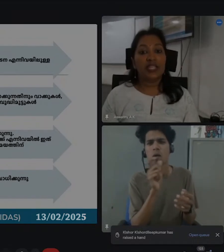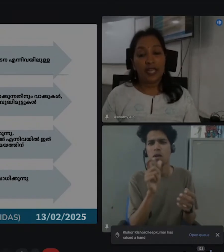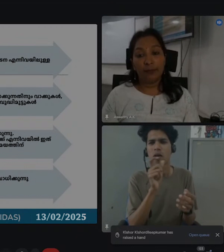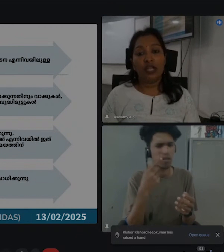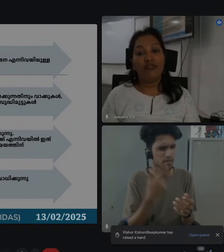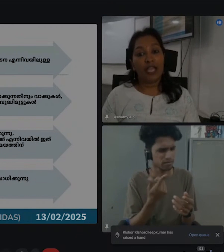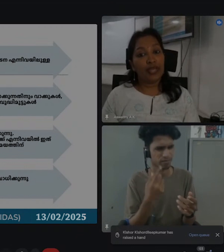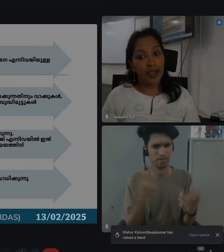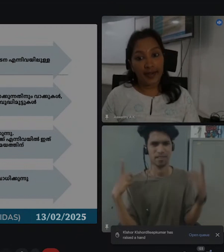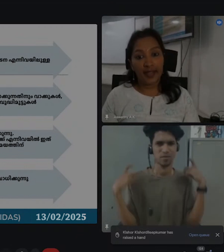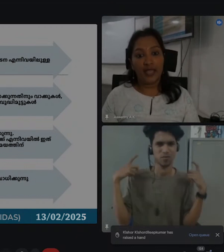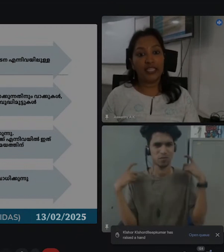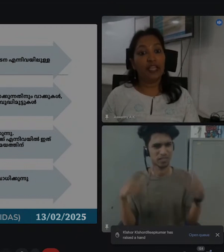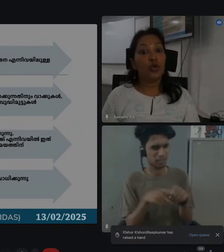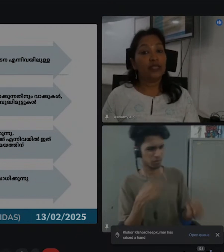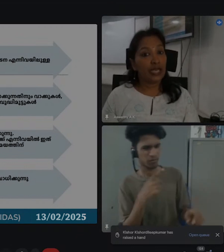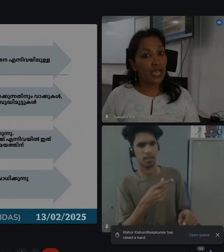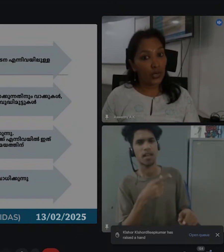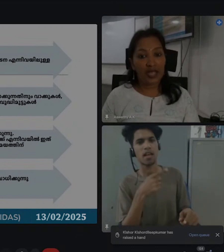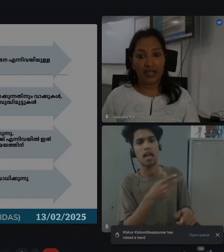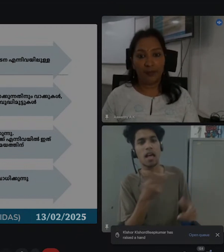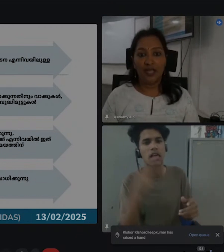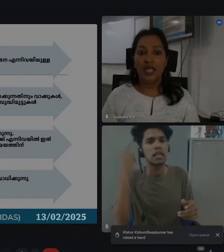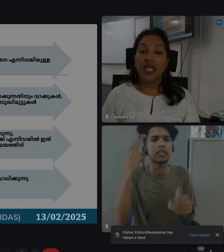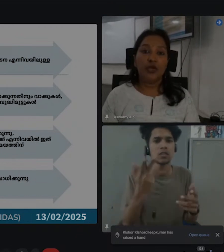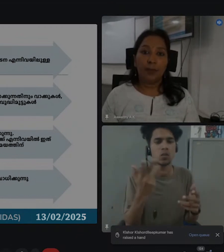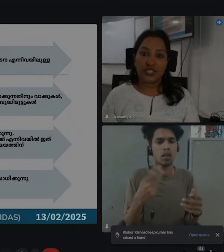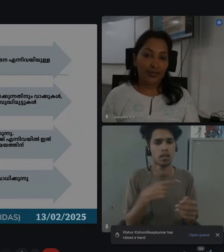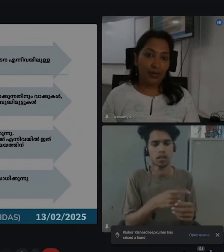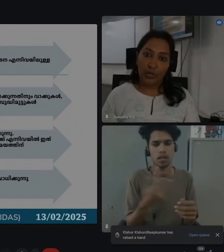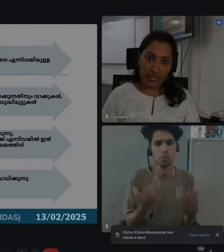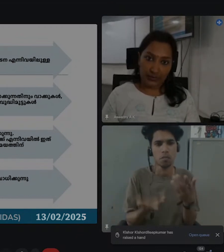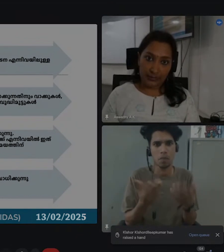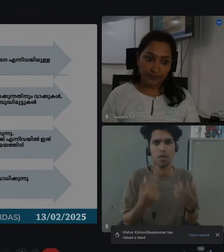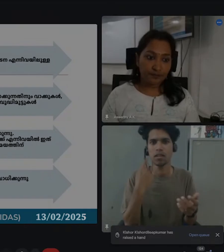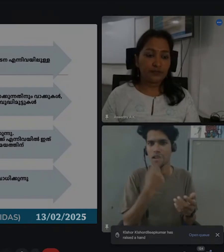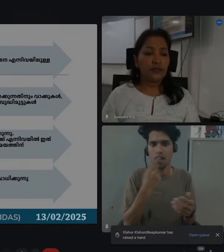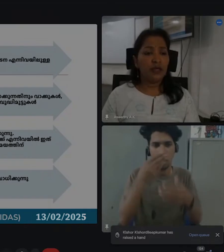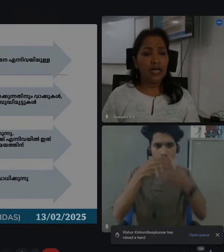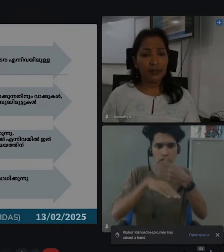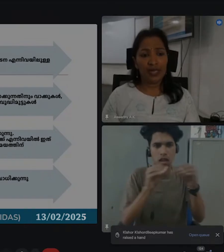പേശികൾ, ഞരമ്പുകൾ, വായുടെ ഘടന എന്നിവയിലുള്ള തകരാറുകൾ കാരണമാണ് ഈ ഒരു പ്രശ്നം നമ്മളിൽ ഉണ്ടാകുന്നത്.